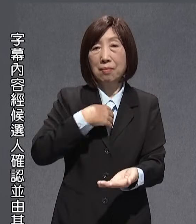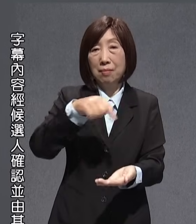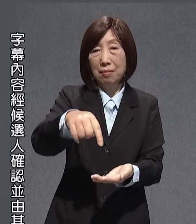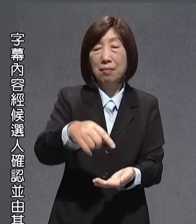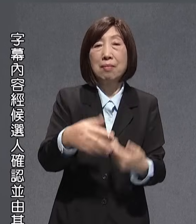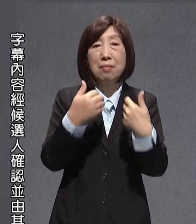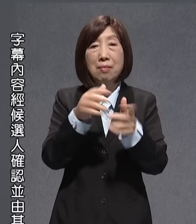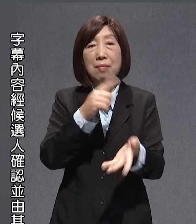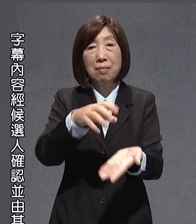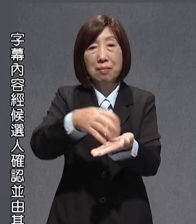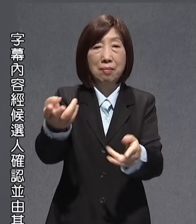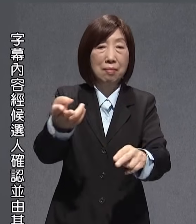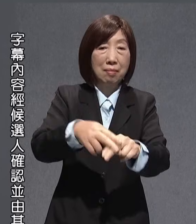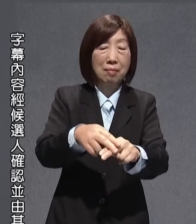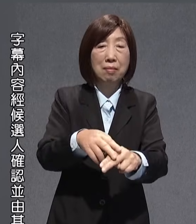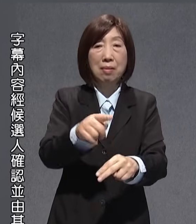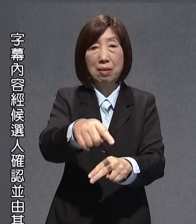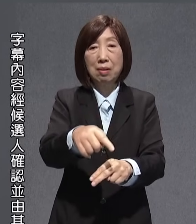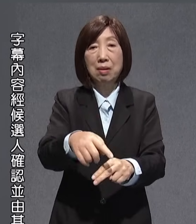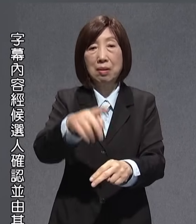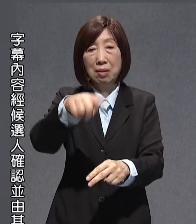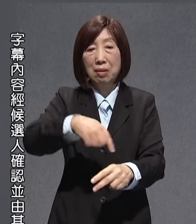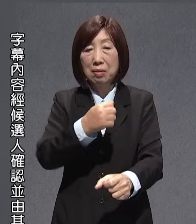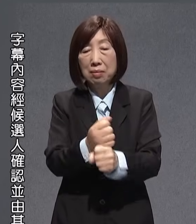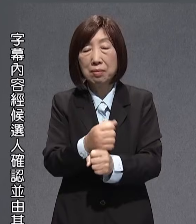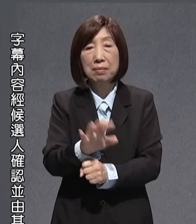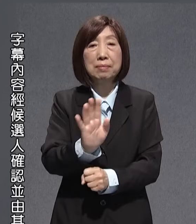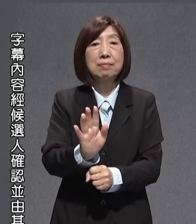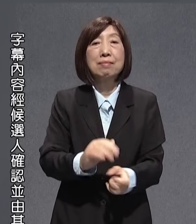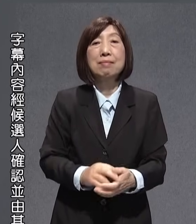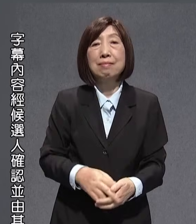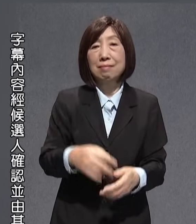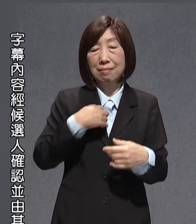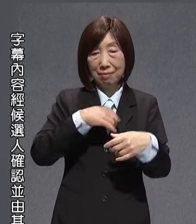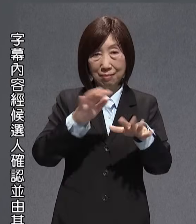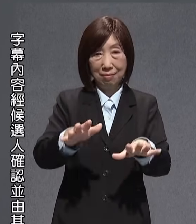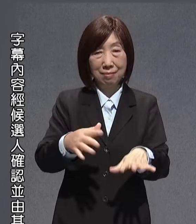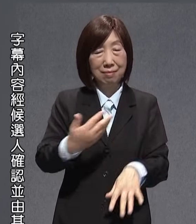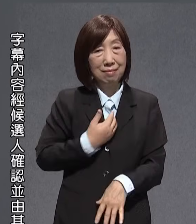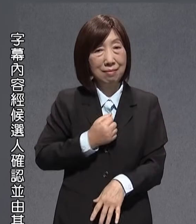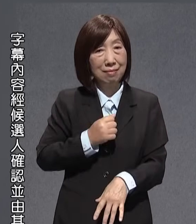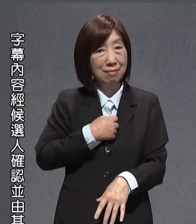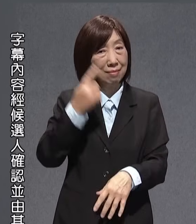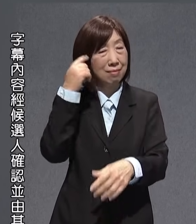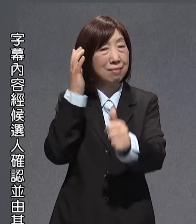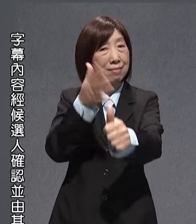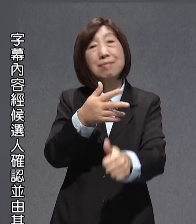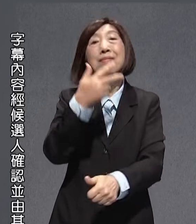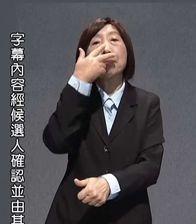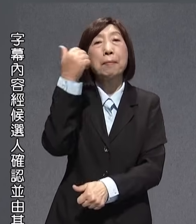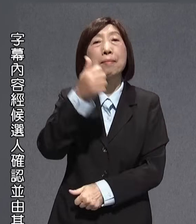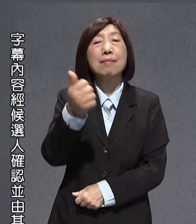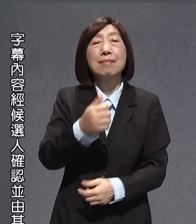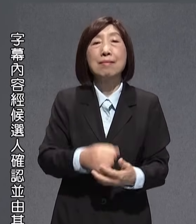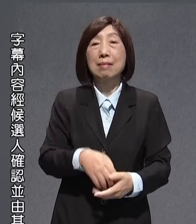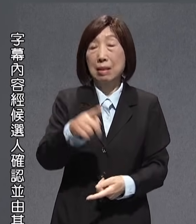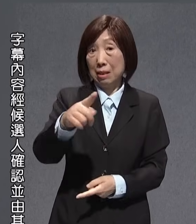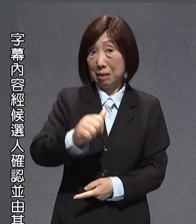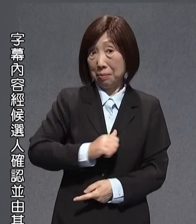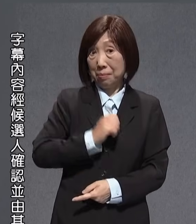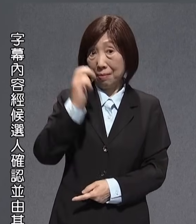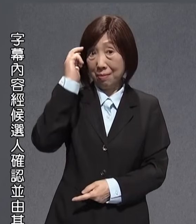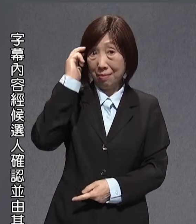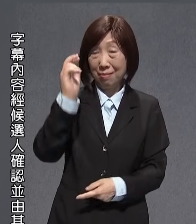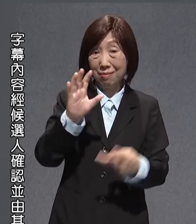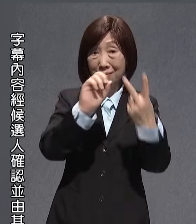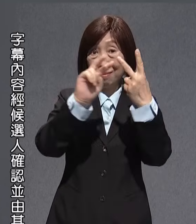灰核家园当作一个意识形态来操作。在这个地方，我实在忍不住要问赖清德候选人：你真的坚持